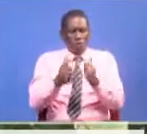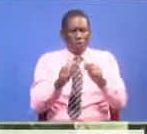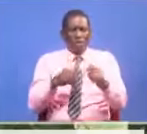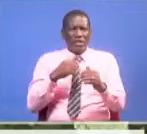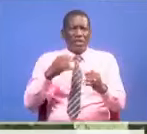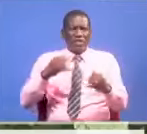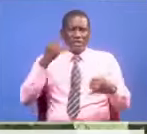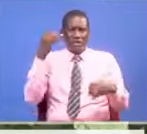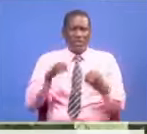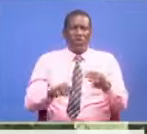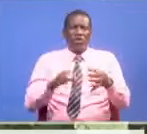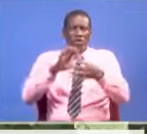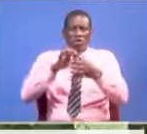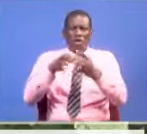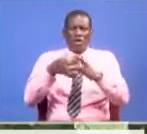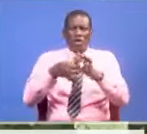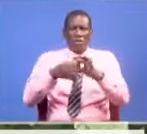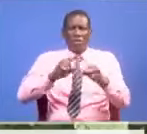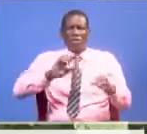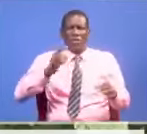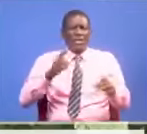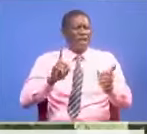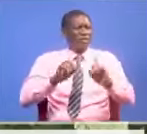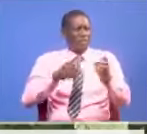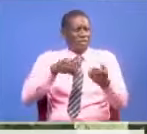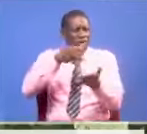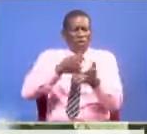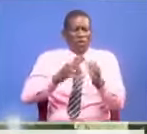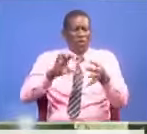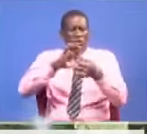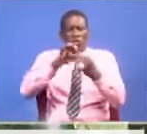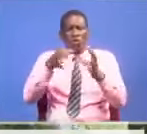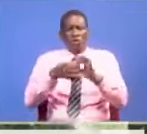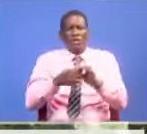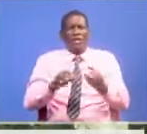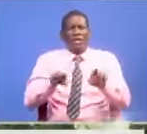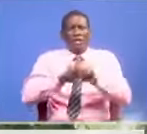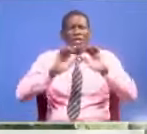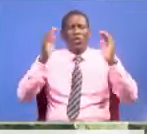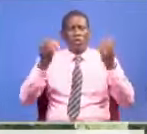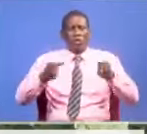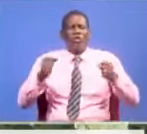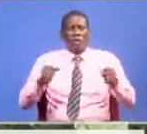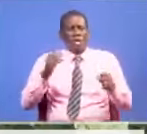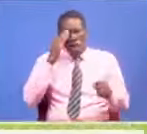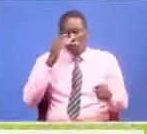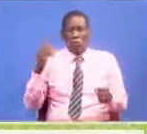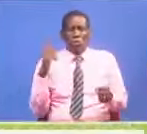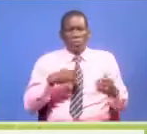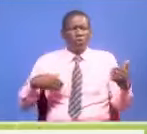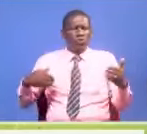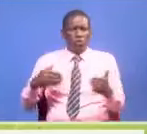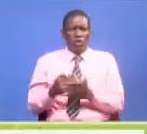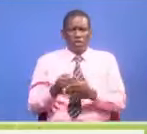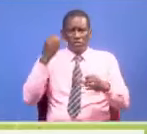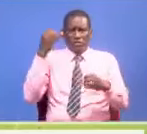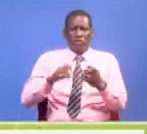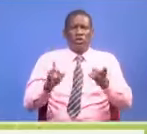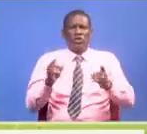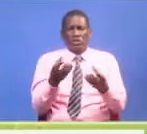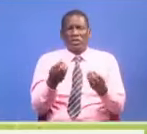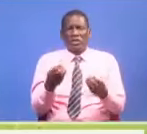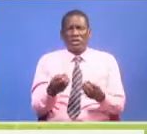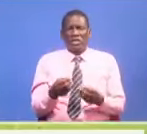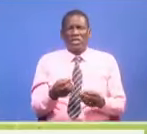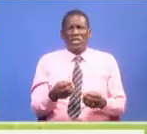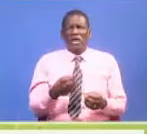Olympics. Unajua mara ya kwanza mimi sijai kuambia Olympics, but ni kama world championship. Najua ni tough hata kufika finals si rahisi. Niko na title moja